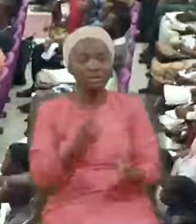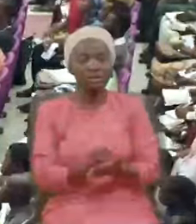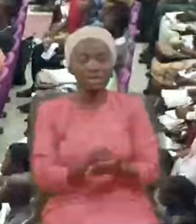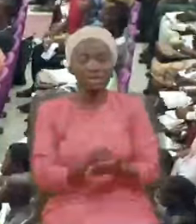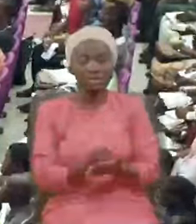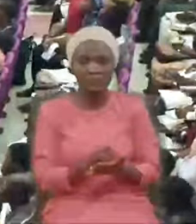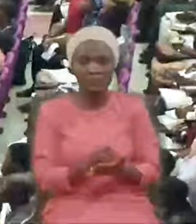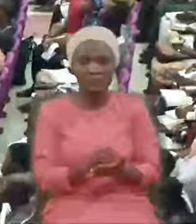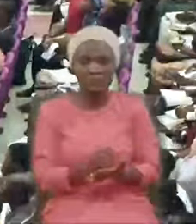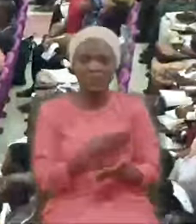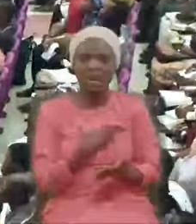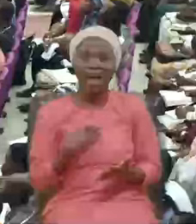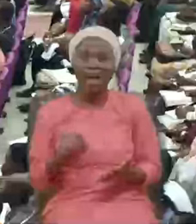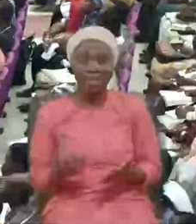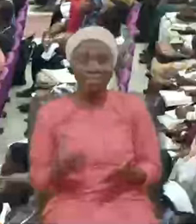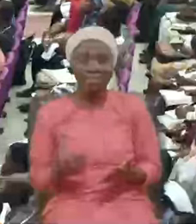Jésus-Christ.